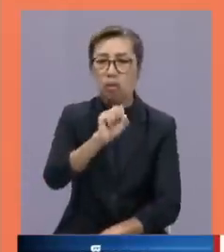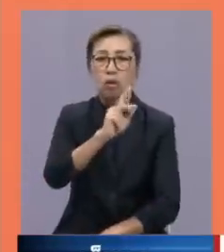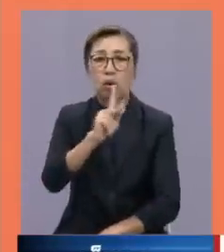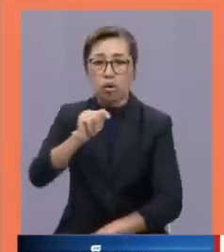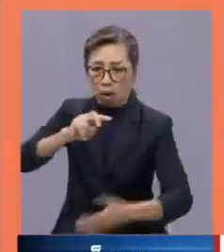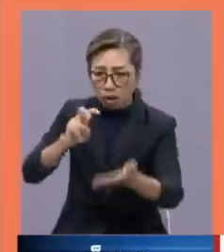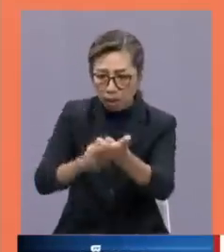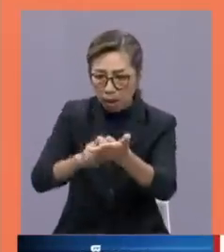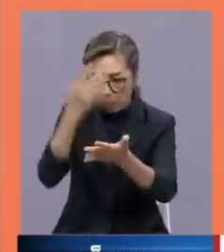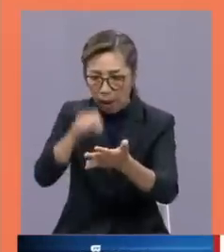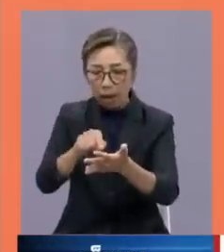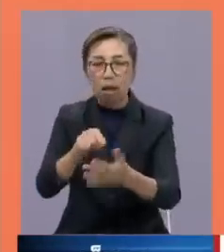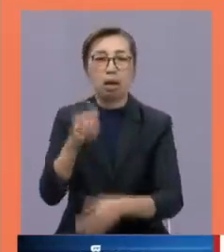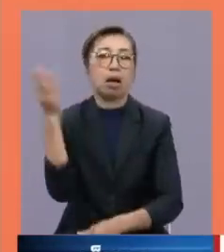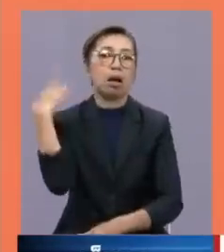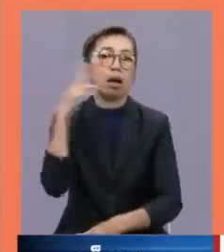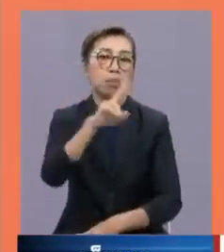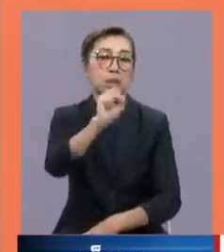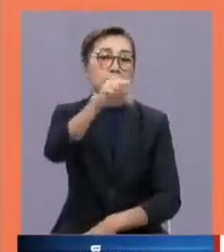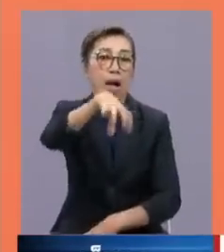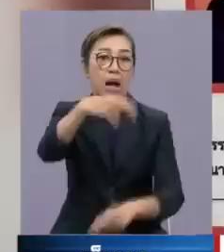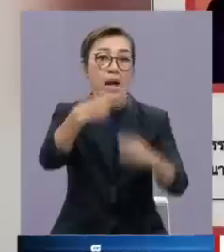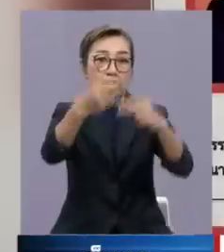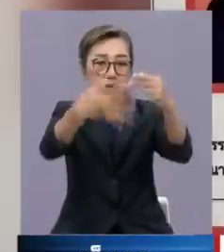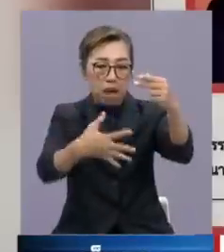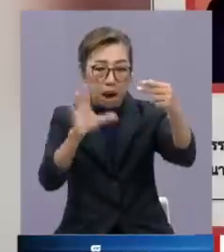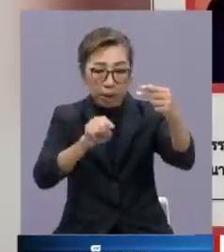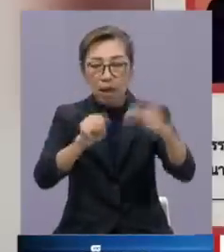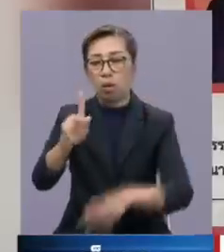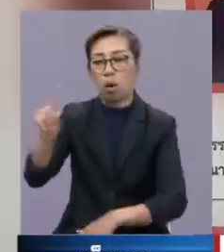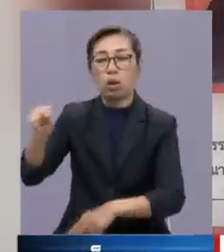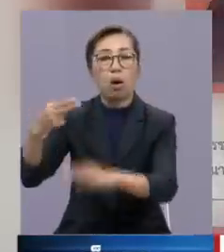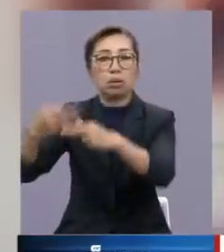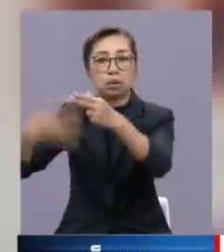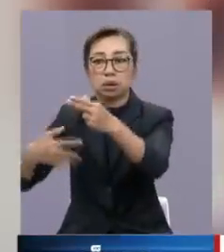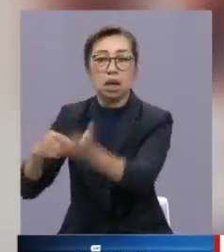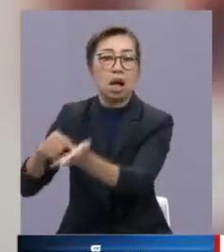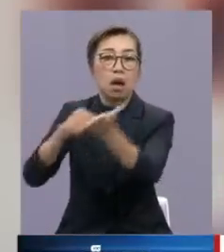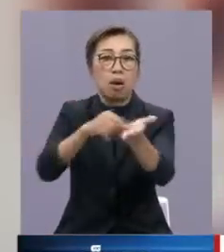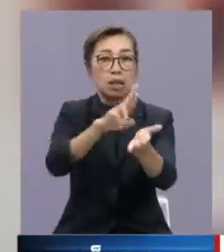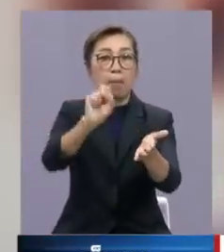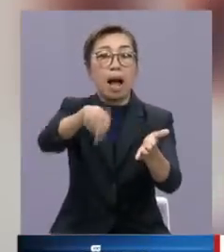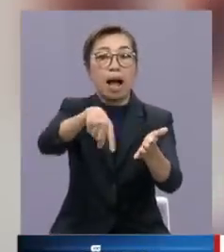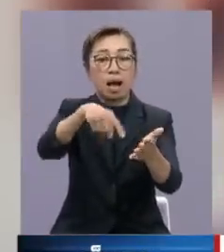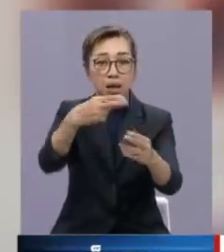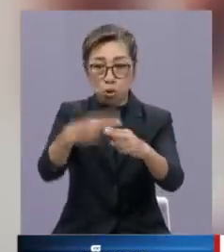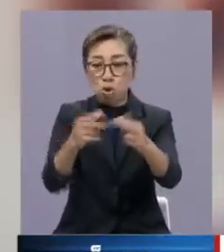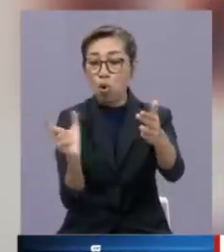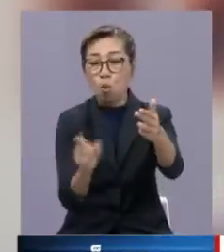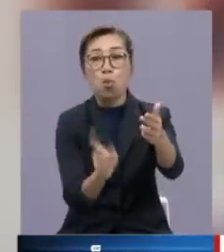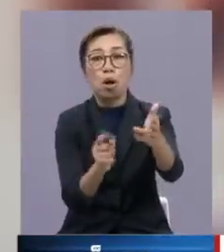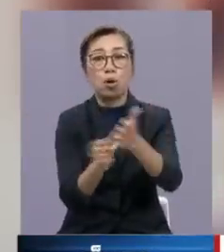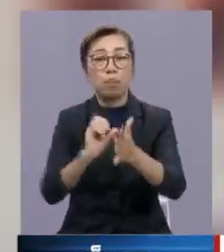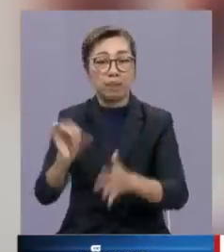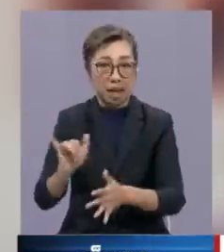ราะเป็นไปตามเอกสารที่สภาได้รับจากกกต.กรณีที่คุณณฐีพัฒน์แถลงลาออกกับสื่อมวลชนก่อนที่ก